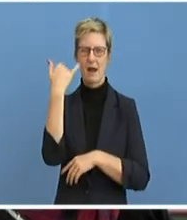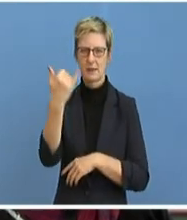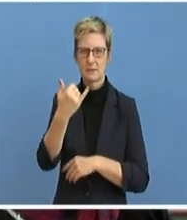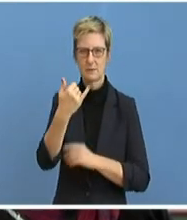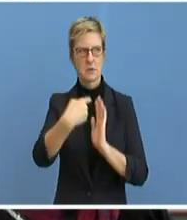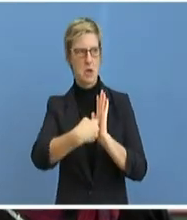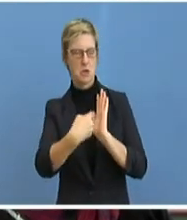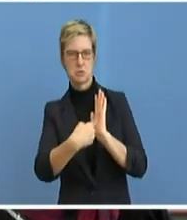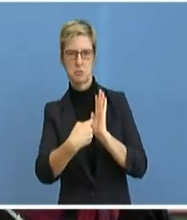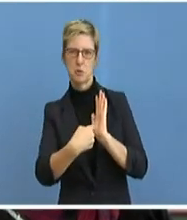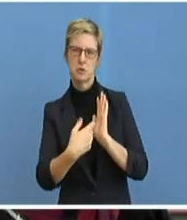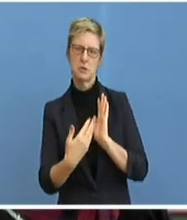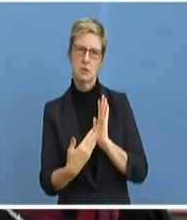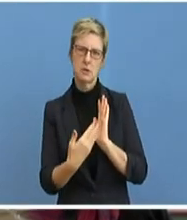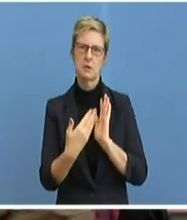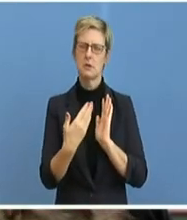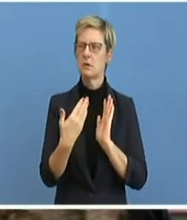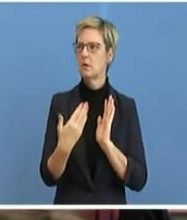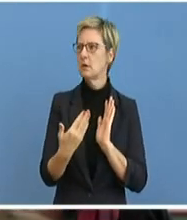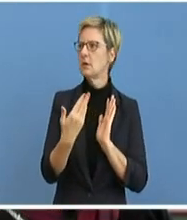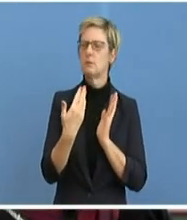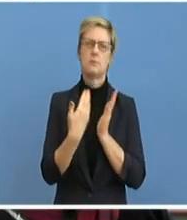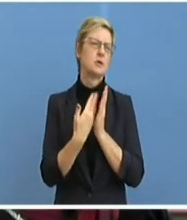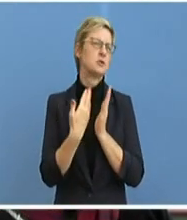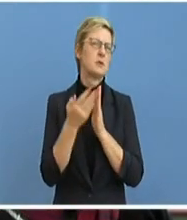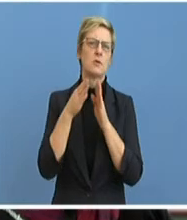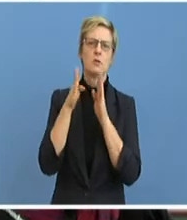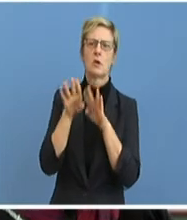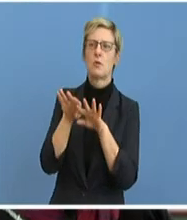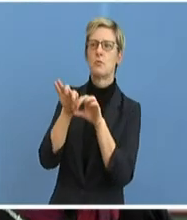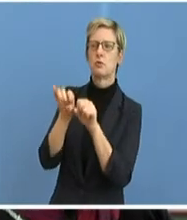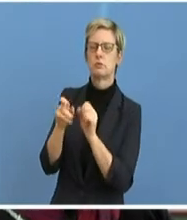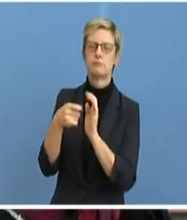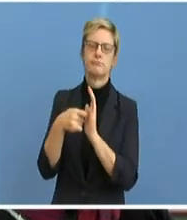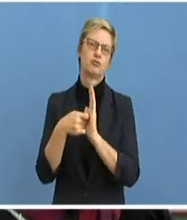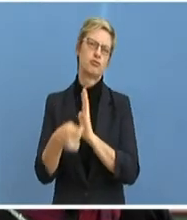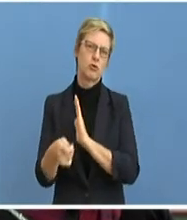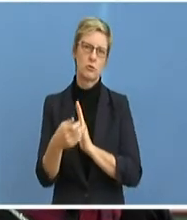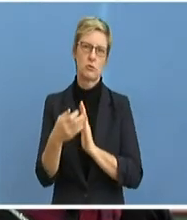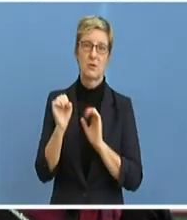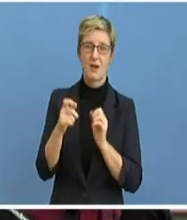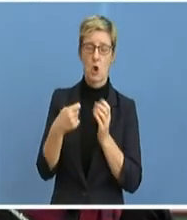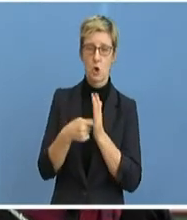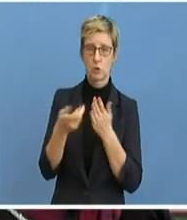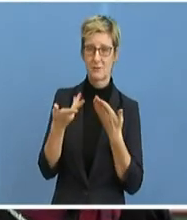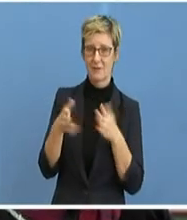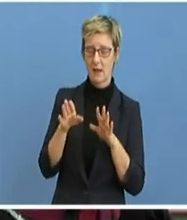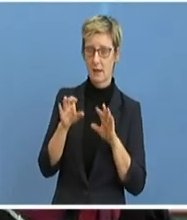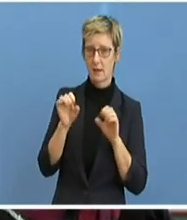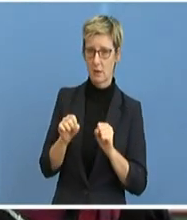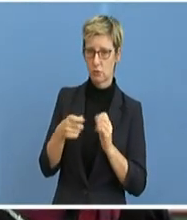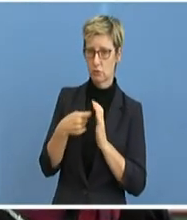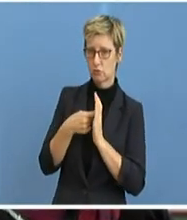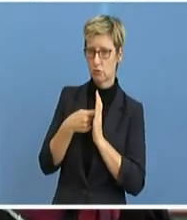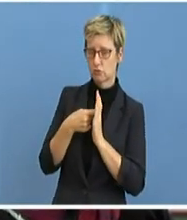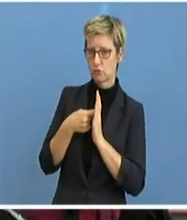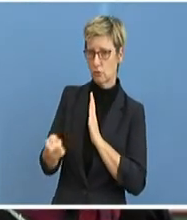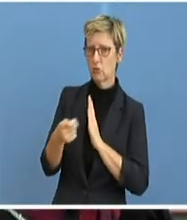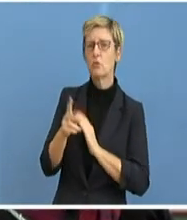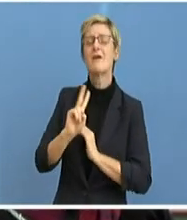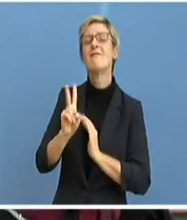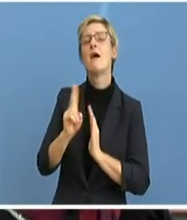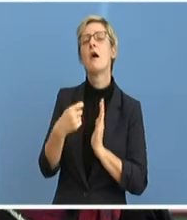werden die entstehen, wenn die jetzt ihre bereits gebuchten Unterkünfte stornieren müssen, dass sie das kostenfrei tun können, beziehungsweise wer trägt denn die